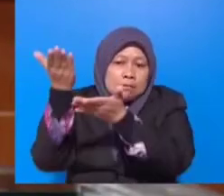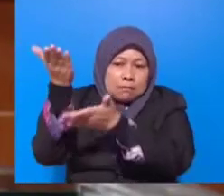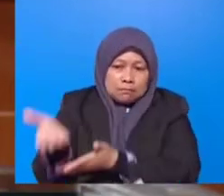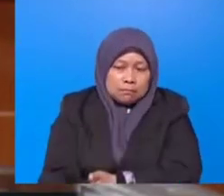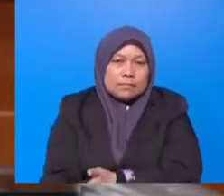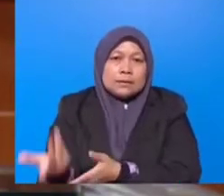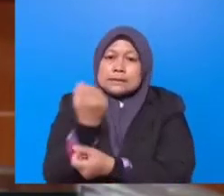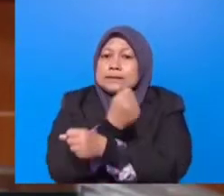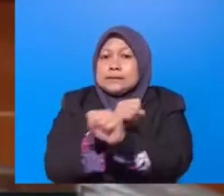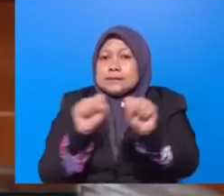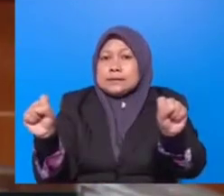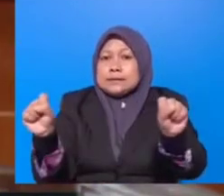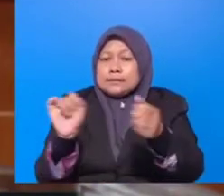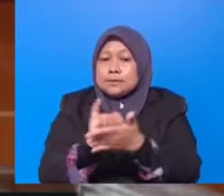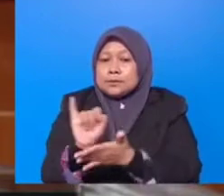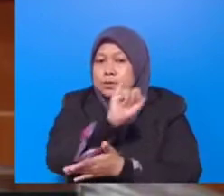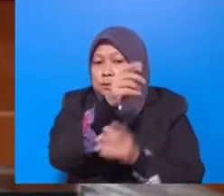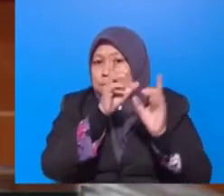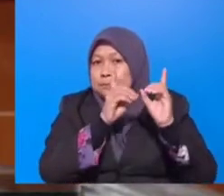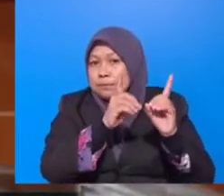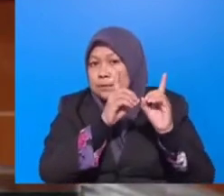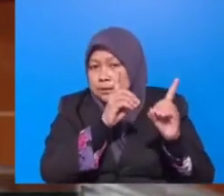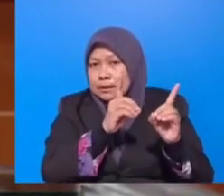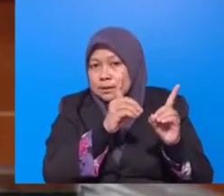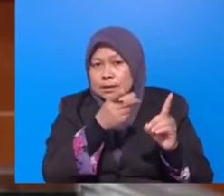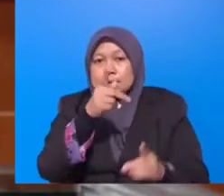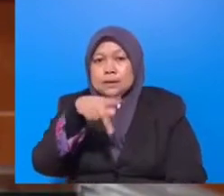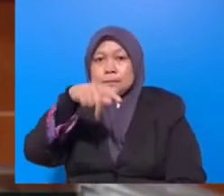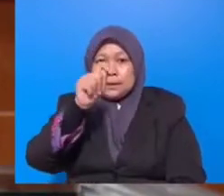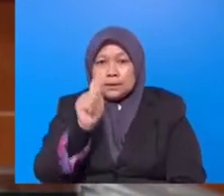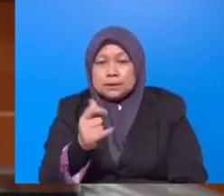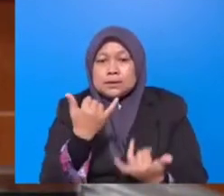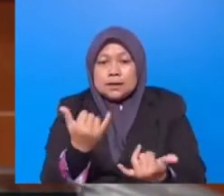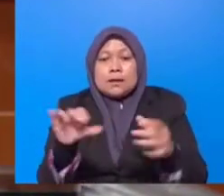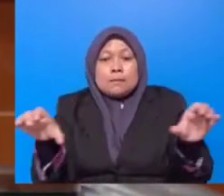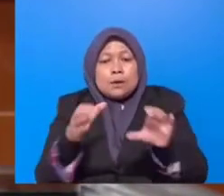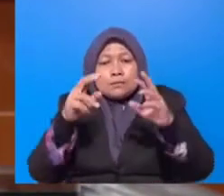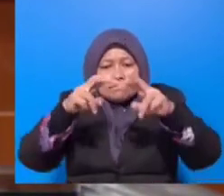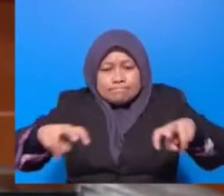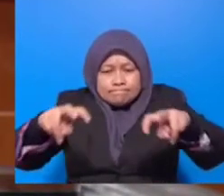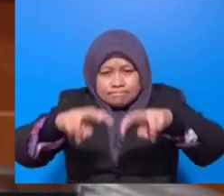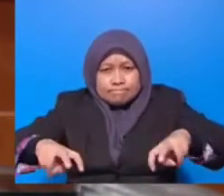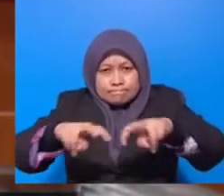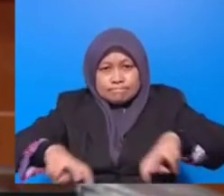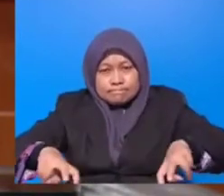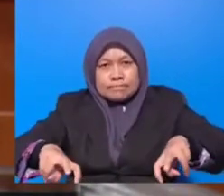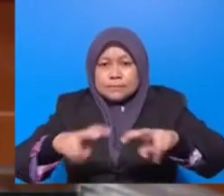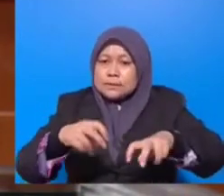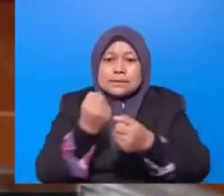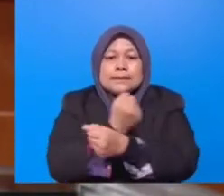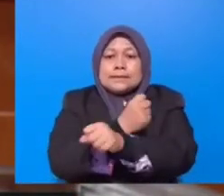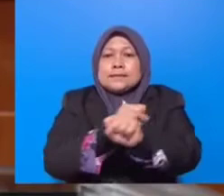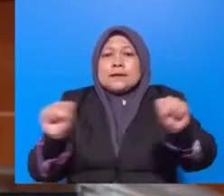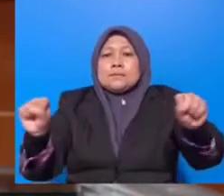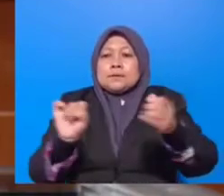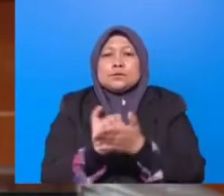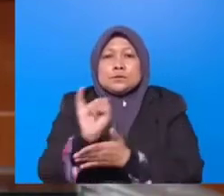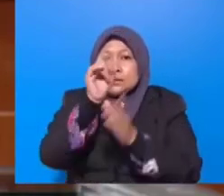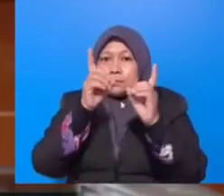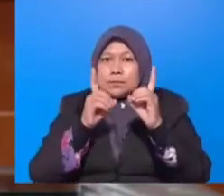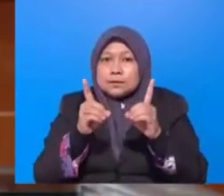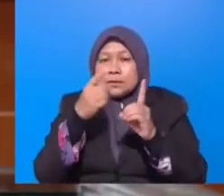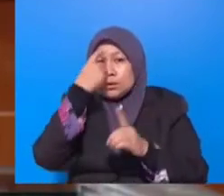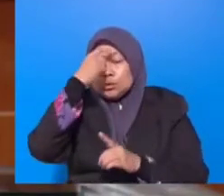berkenaan dengan the kesedihan institusi pendidikan kepiti sedang melaksanakan kajian-kajian kesediaan institusi